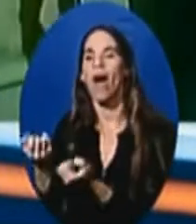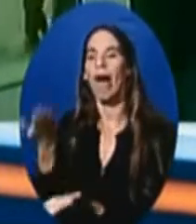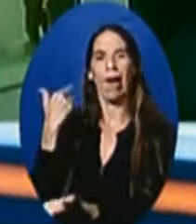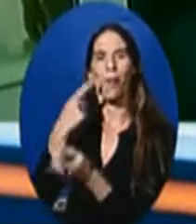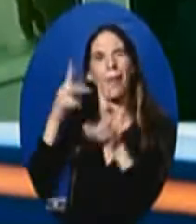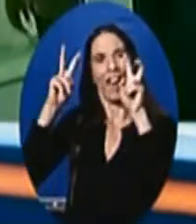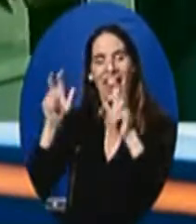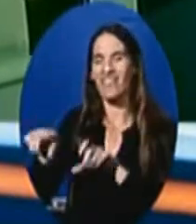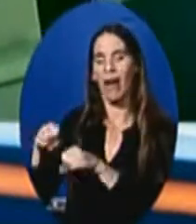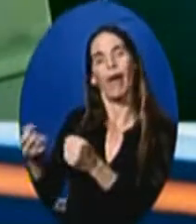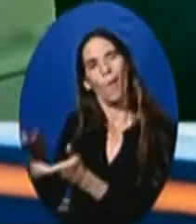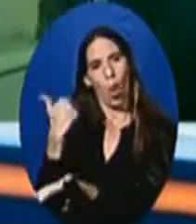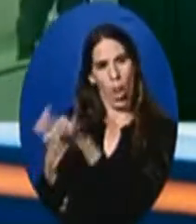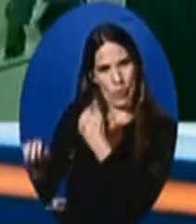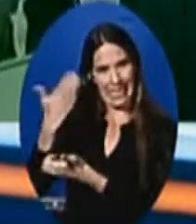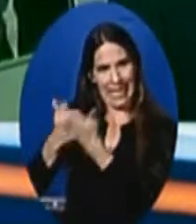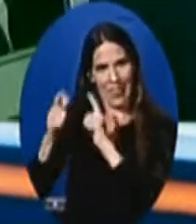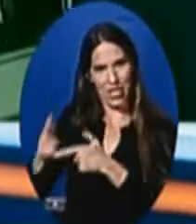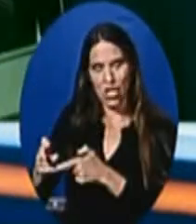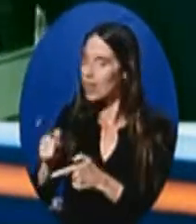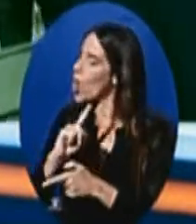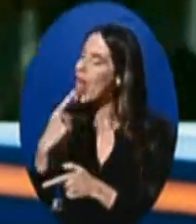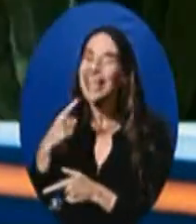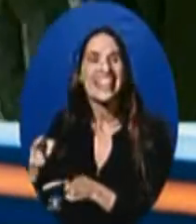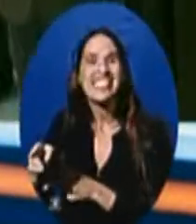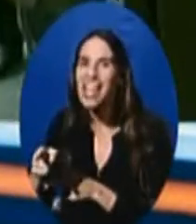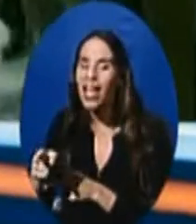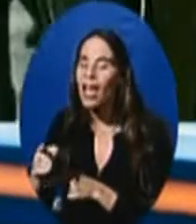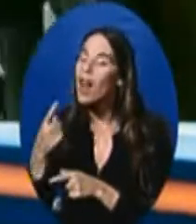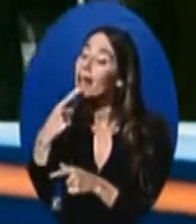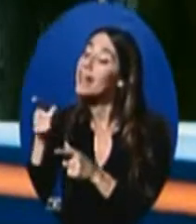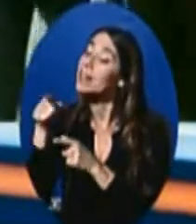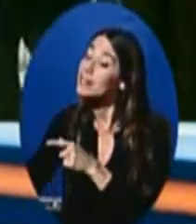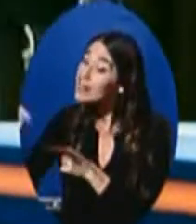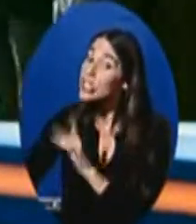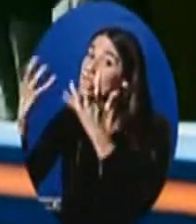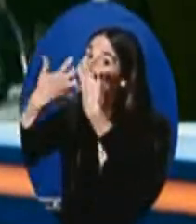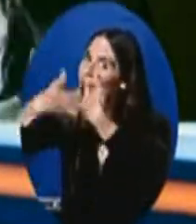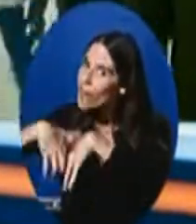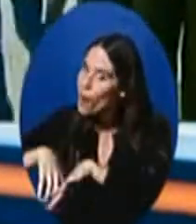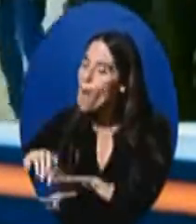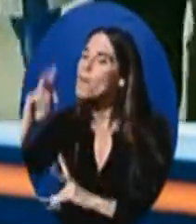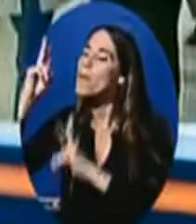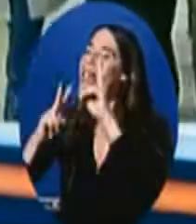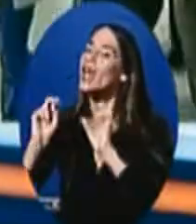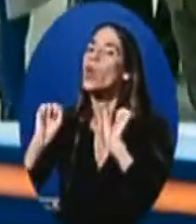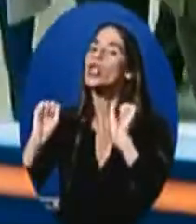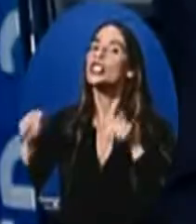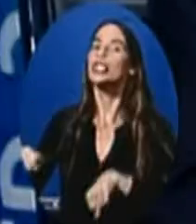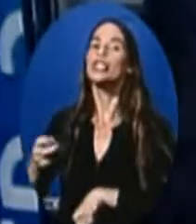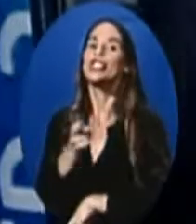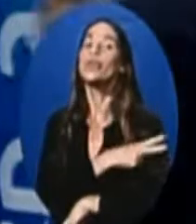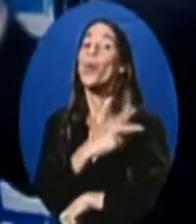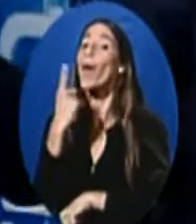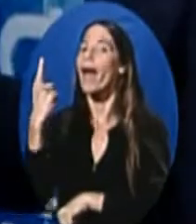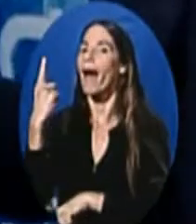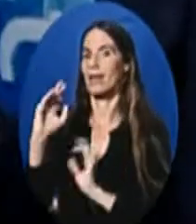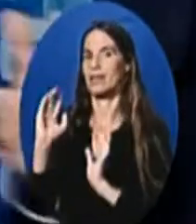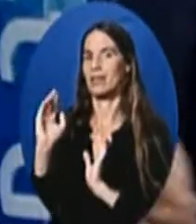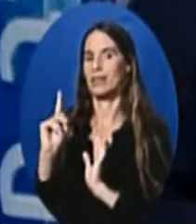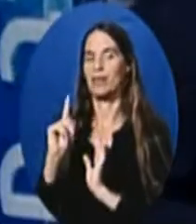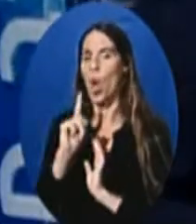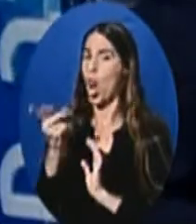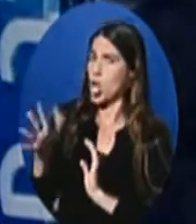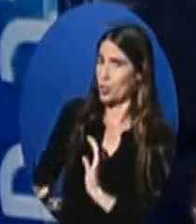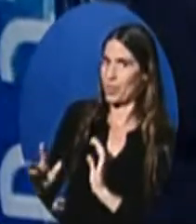מנשקם, בואו נשתמש במילה תשתלבו בתוך מנגנון שיטור אחד. כשמדברים על נשק, אגב, יש פעילות של